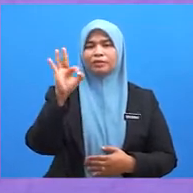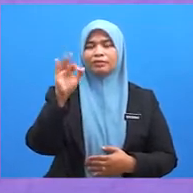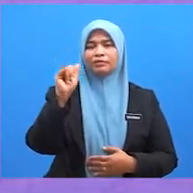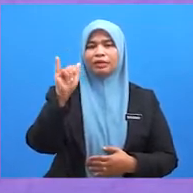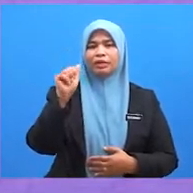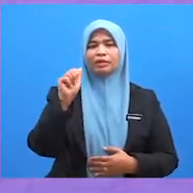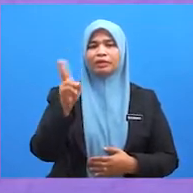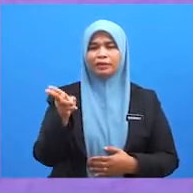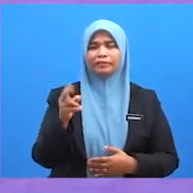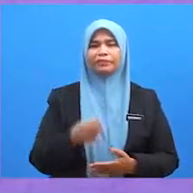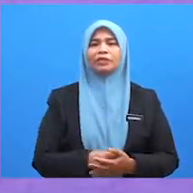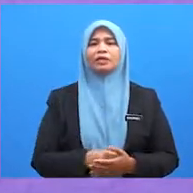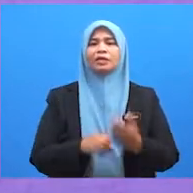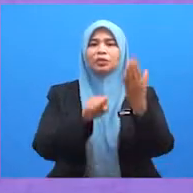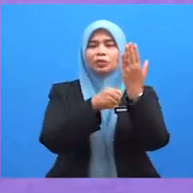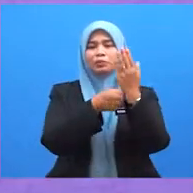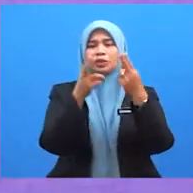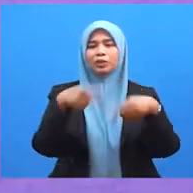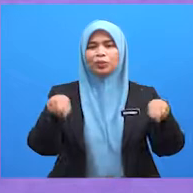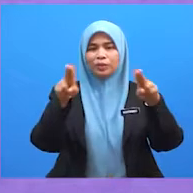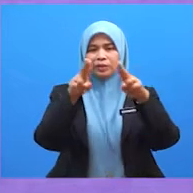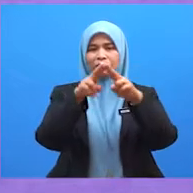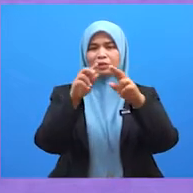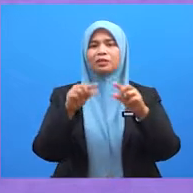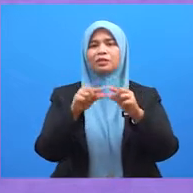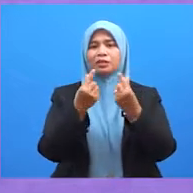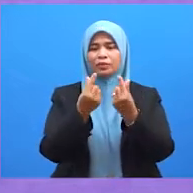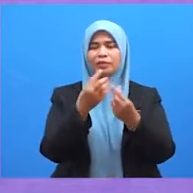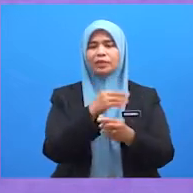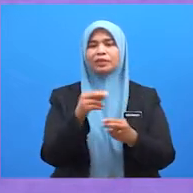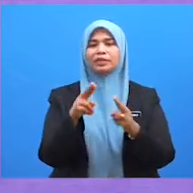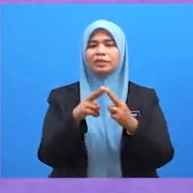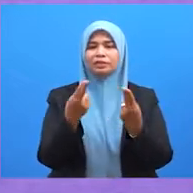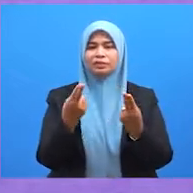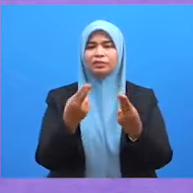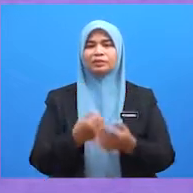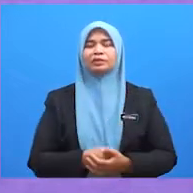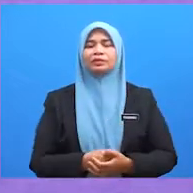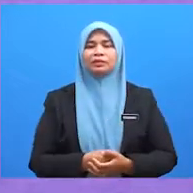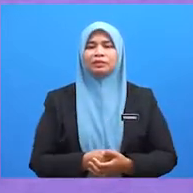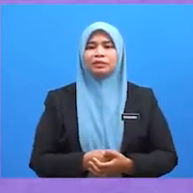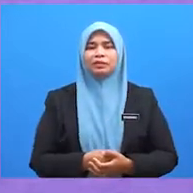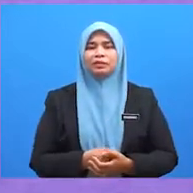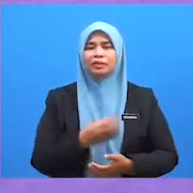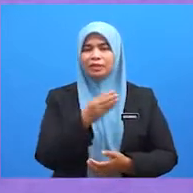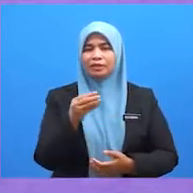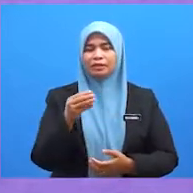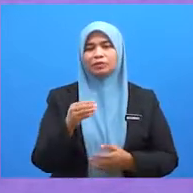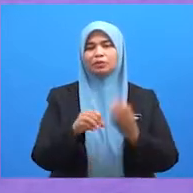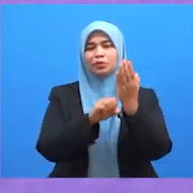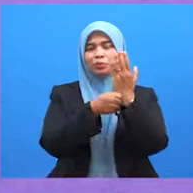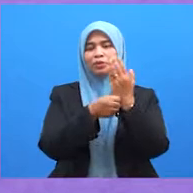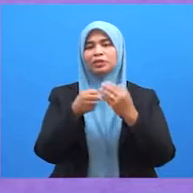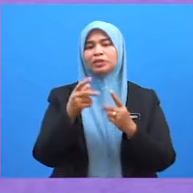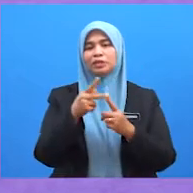Sumber utama Fardu Ain ialah Al-Quran dan As-Sunnah. Manakala sumber